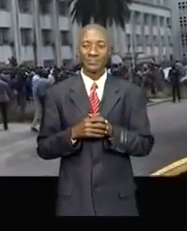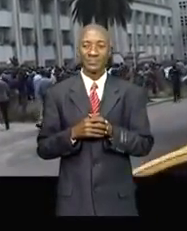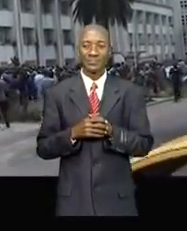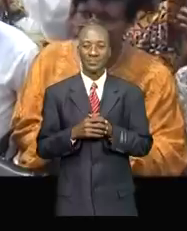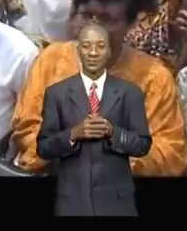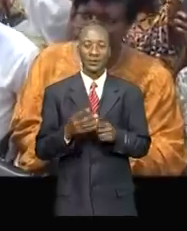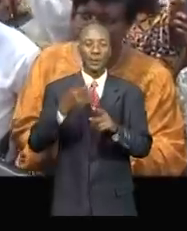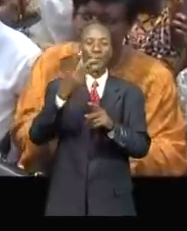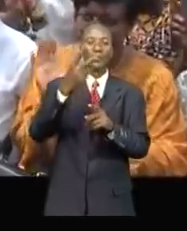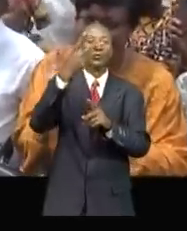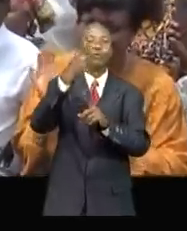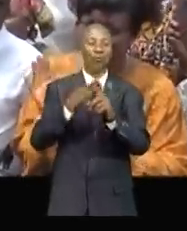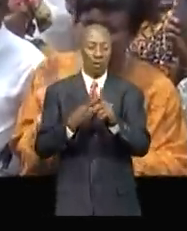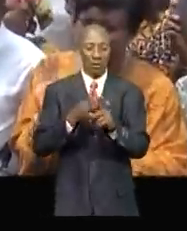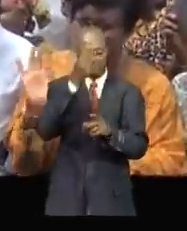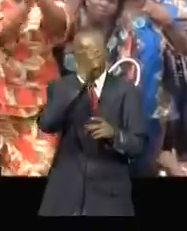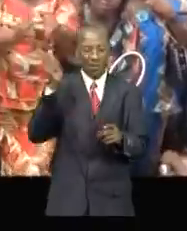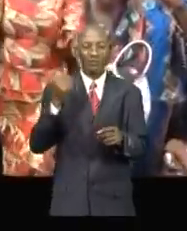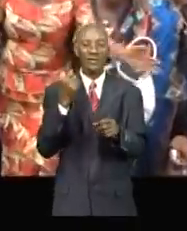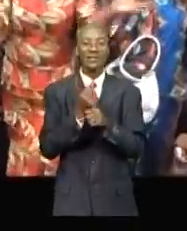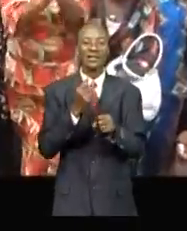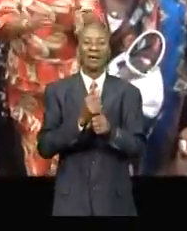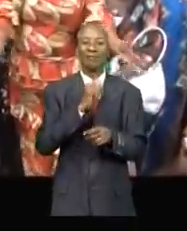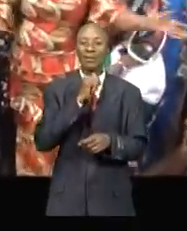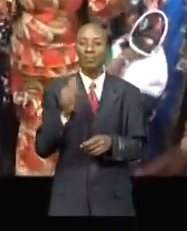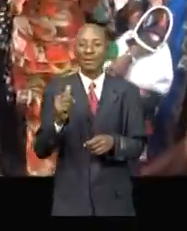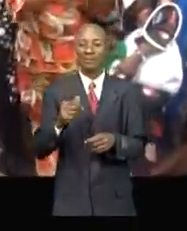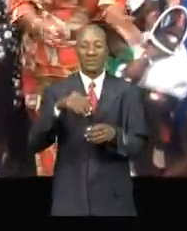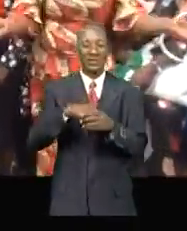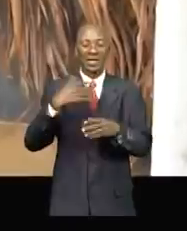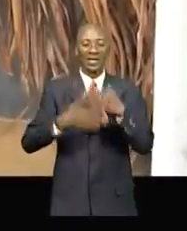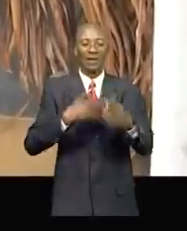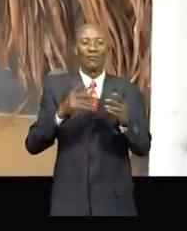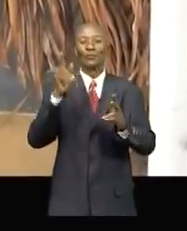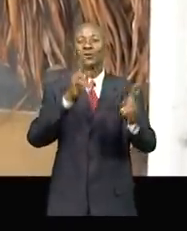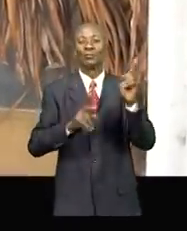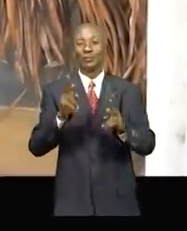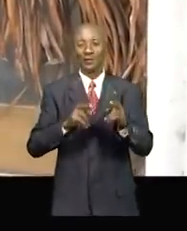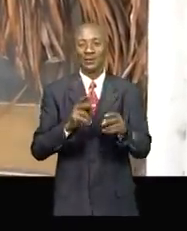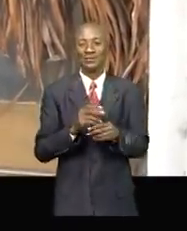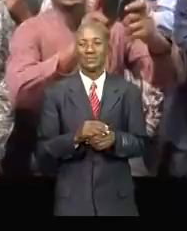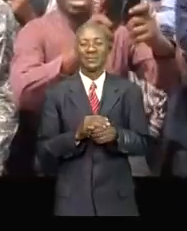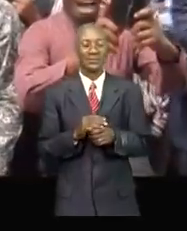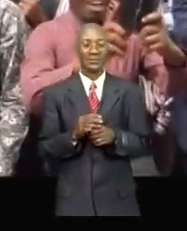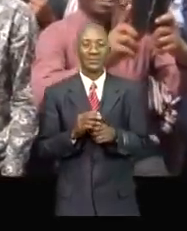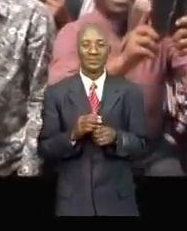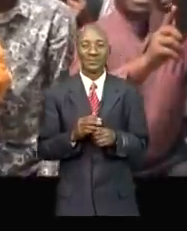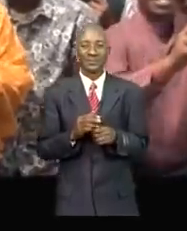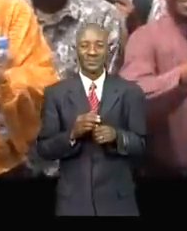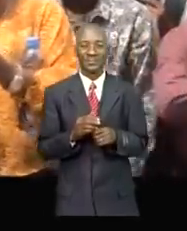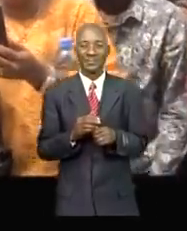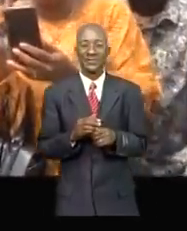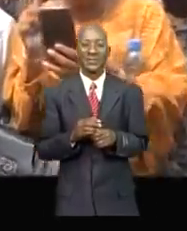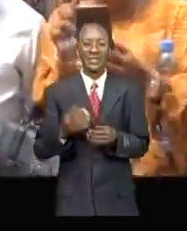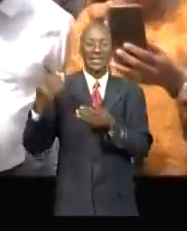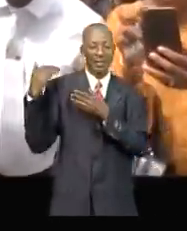observé 2 mois d'arrêt de travail, entraînant ainsi un impact visible dans le fonctionnement de l'administration publique. Cadres et agents